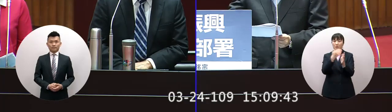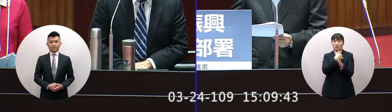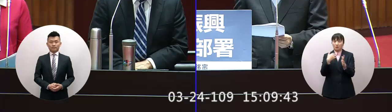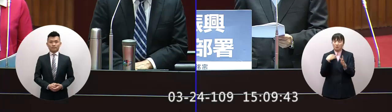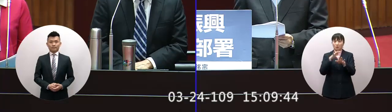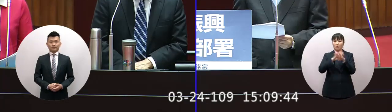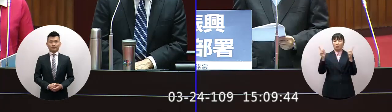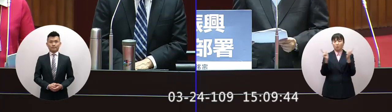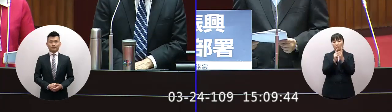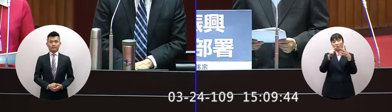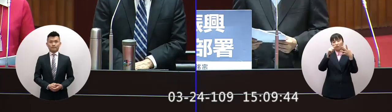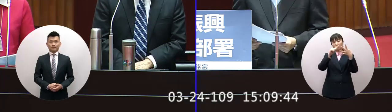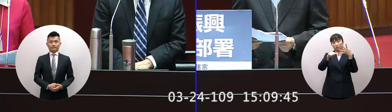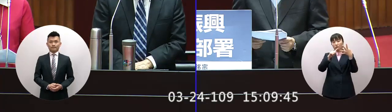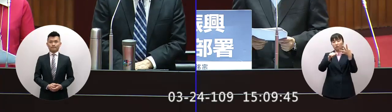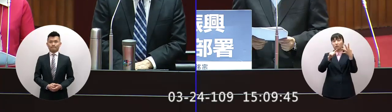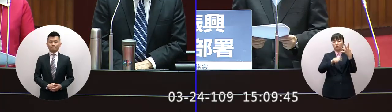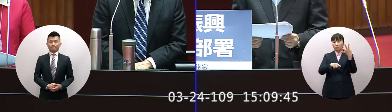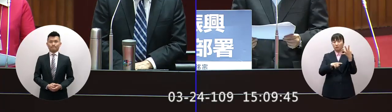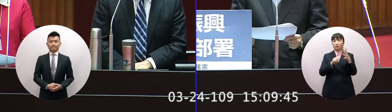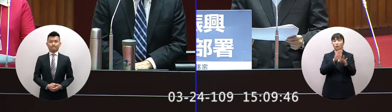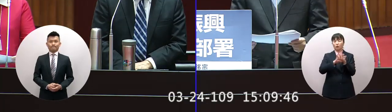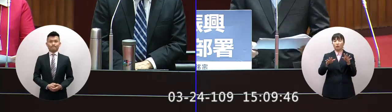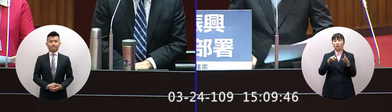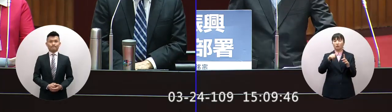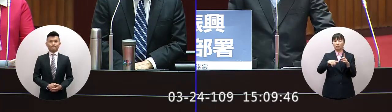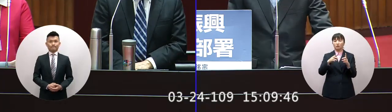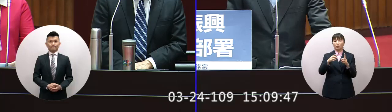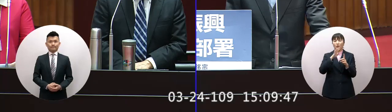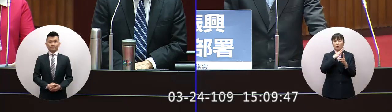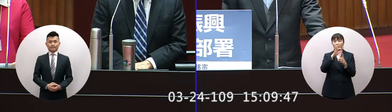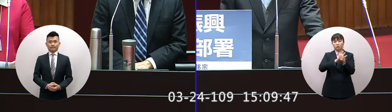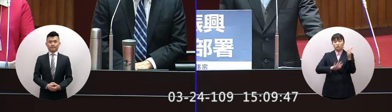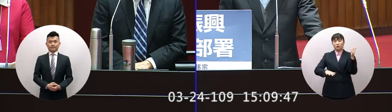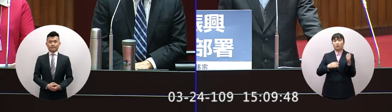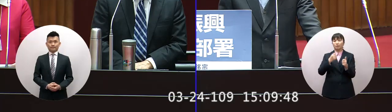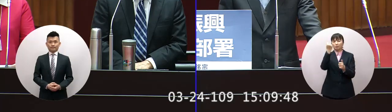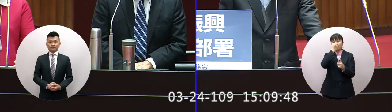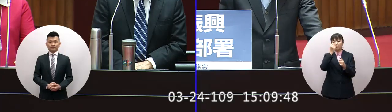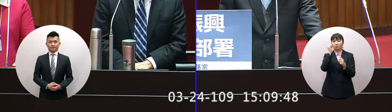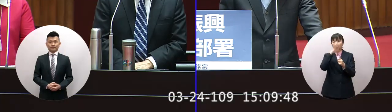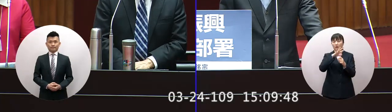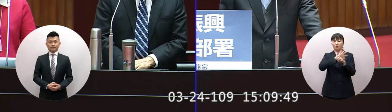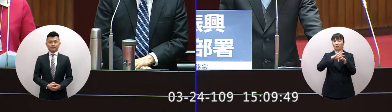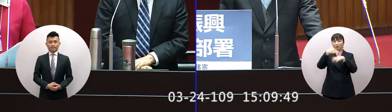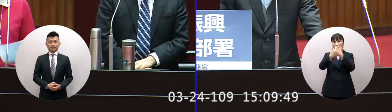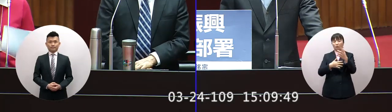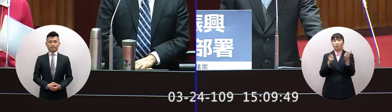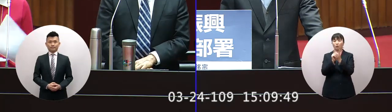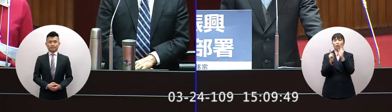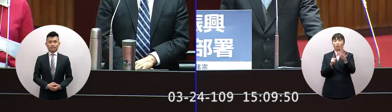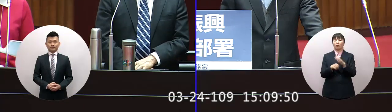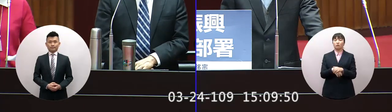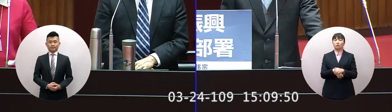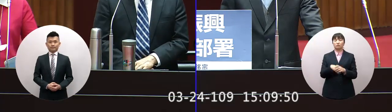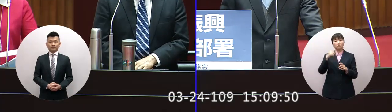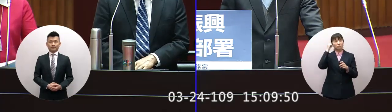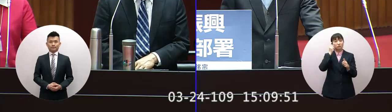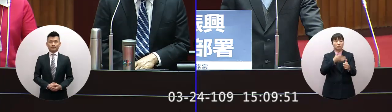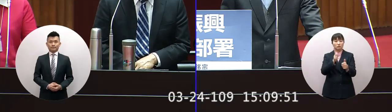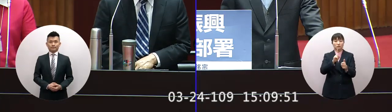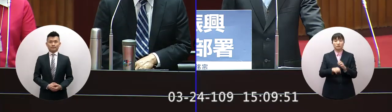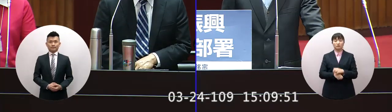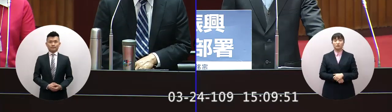三季、第四季，那延烧的区域已经是遍布世界各国，所以我要